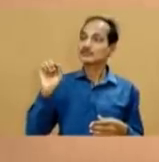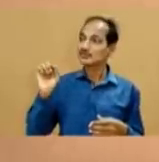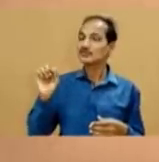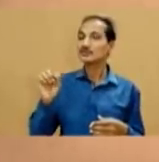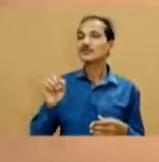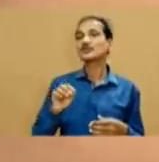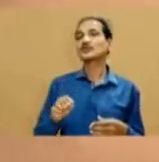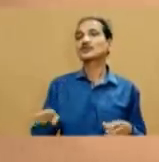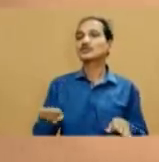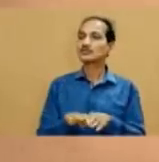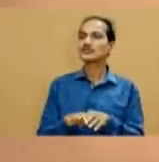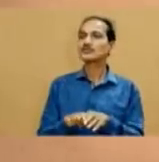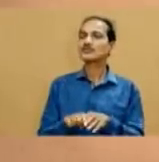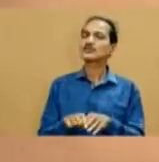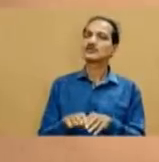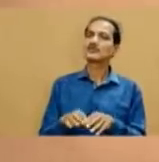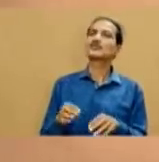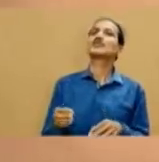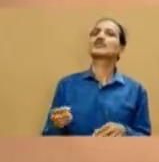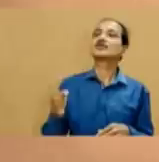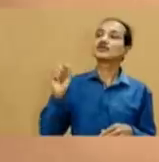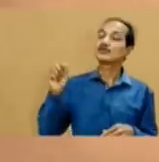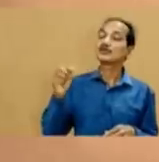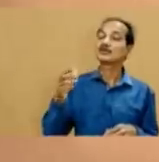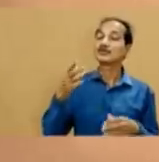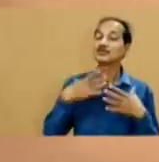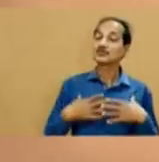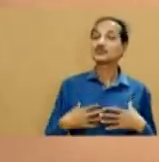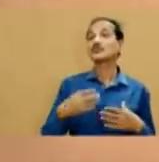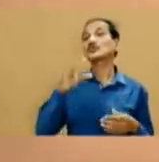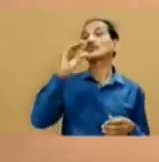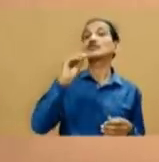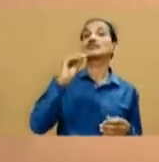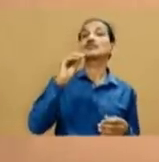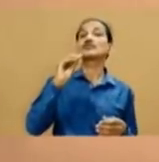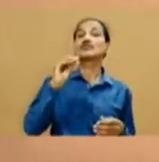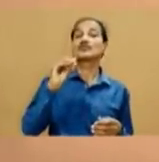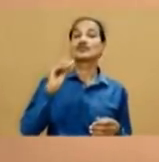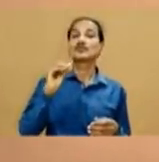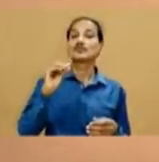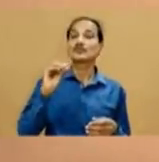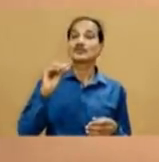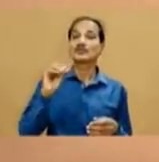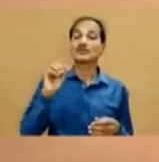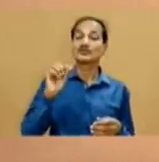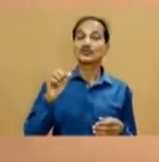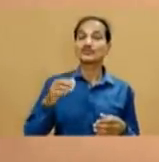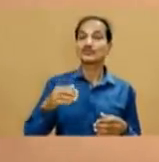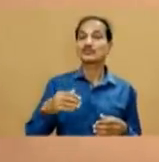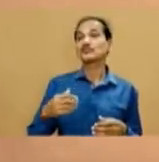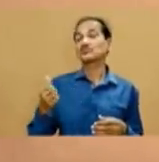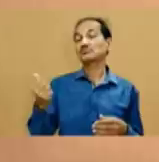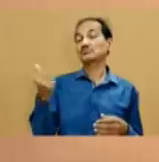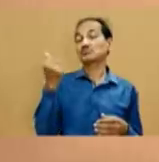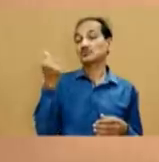କମିଯିବ। ତେଣୁ କରୋନା ବିରୁଦ୍ଧରେ ଯଦି ଆମକୁ ଲଢ଼େଇ ବଜାୟ ରଖିବାକୁ ପଡ଼ିବ ତାହେଲେ ଆମକୁ ଫିଜିକାଲ ଫିଟନେସ୍ ଉପରେ